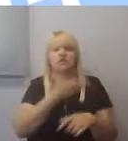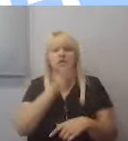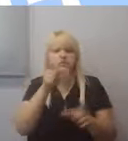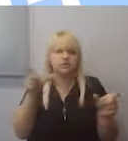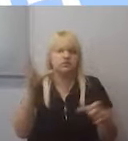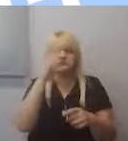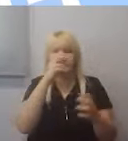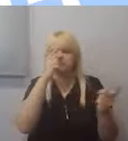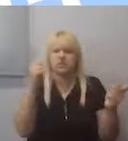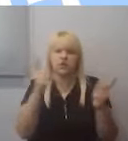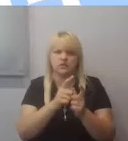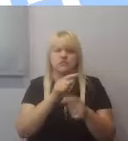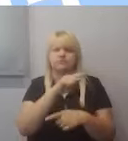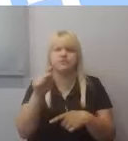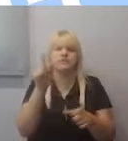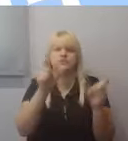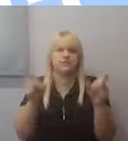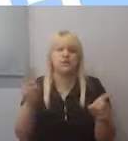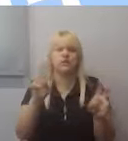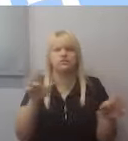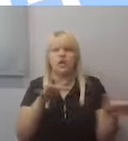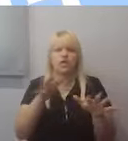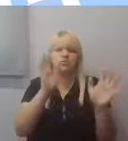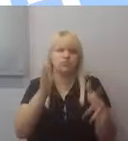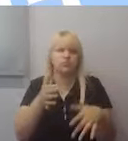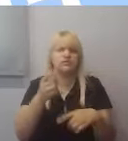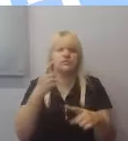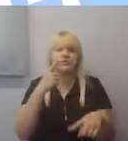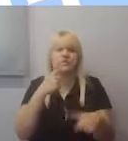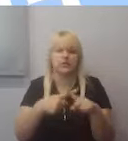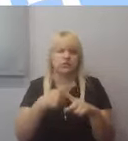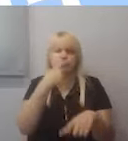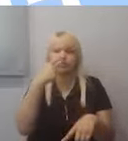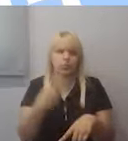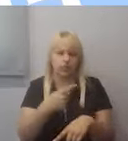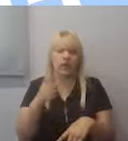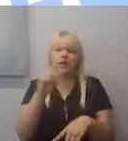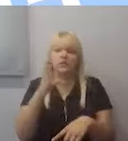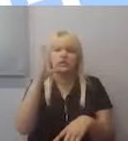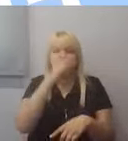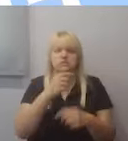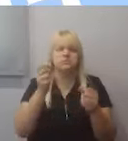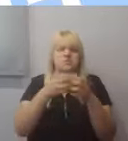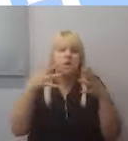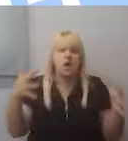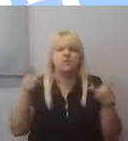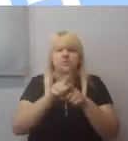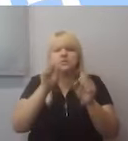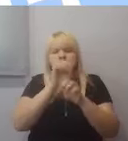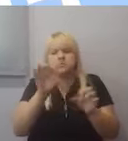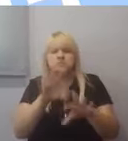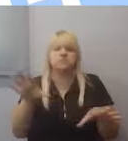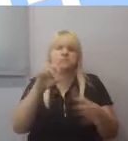tiem kas darbosies ik stundā un kur ir iespēja paplašināt skaidrot jautājumus un arī atbildēt un man ir